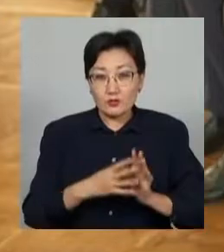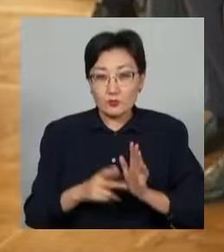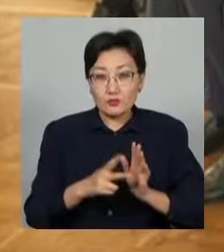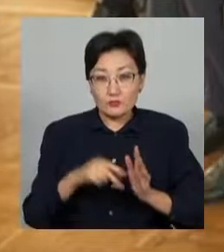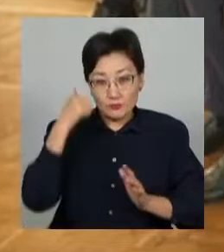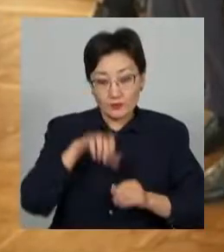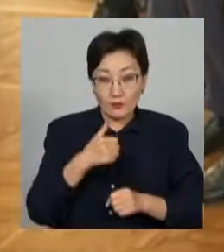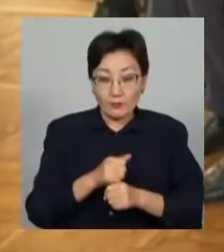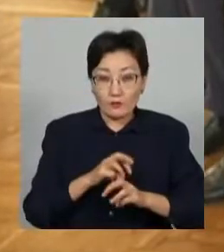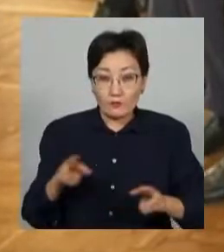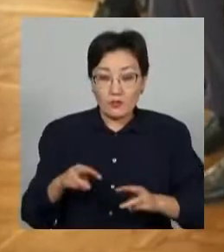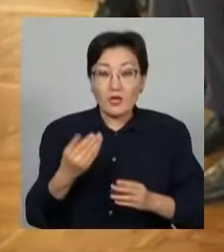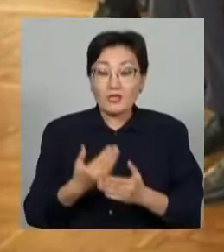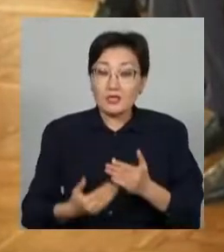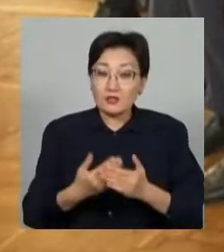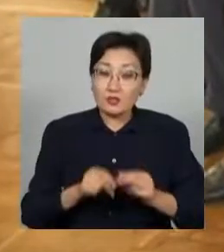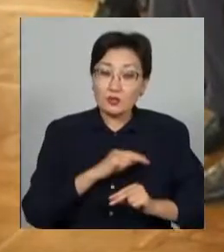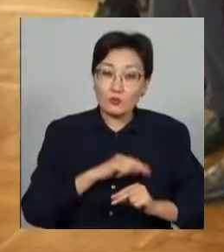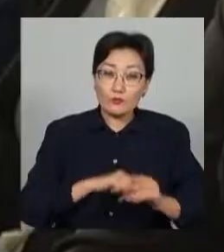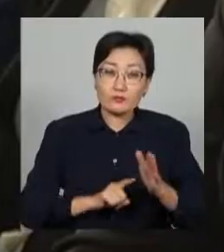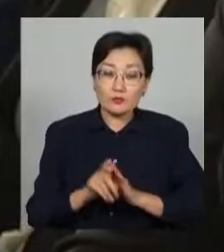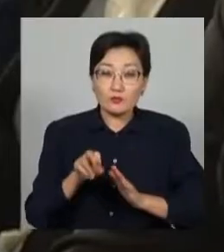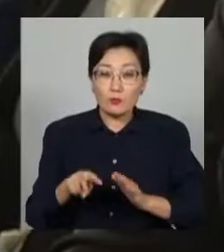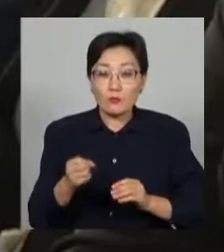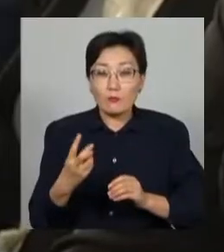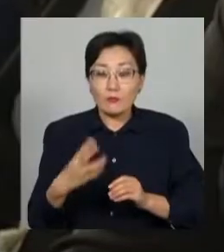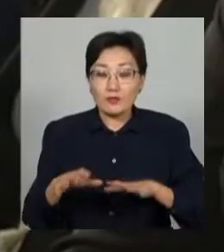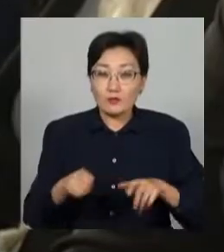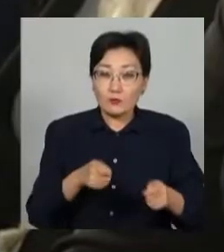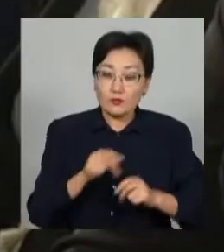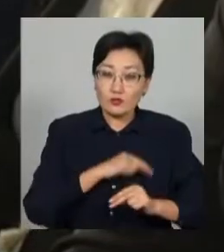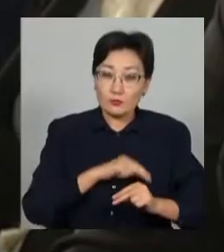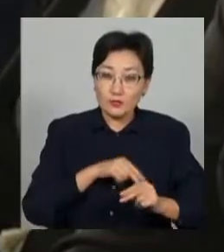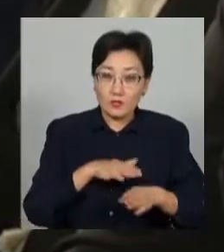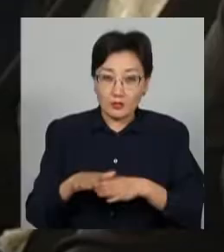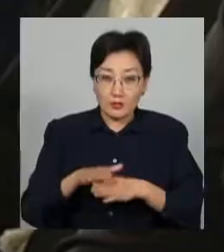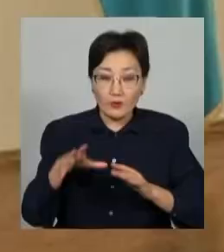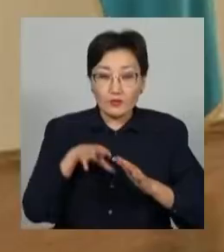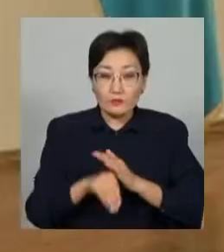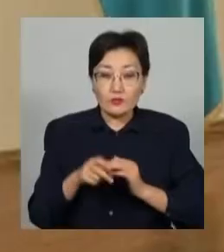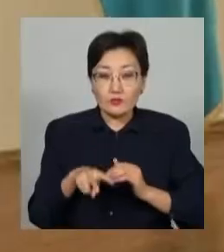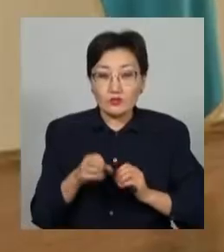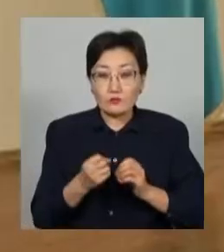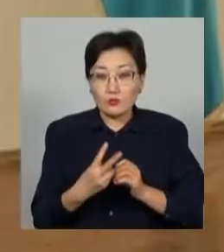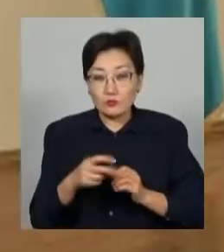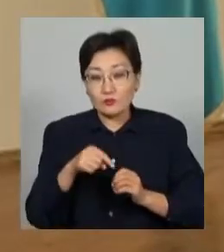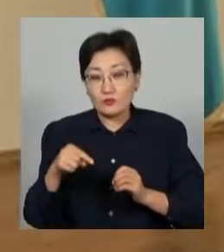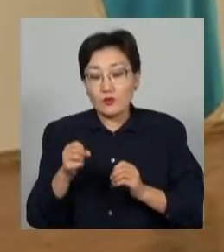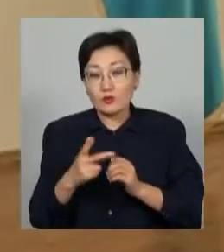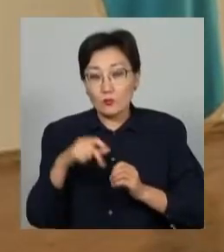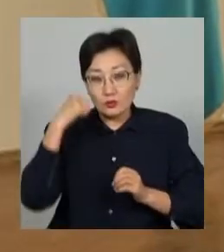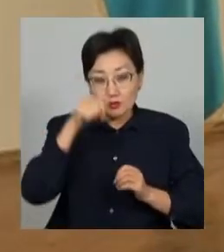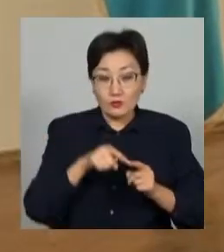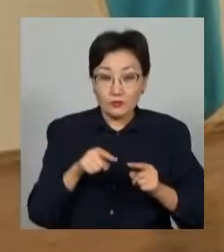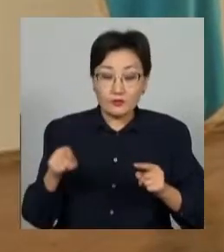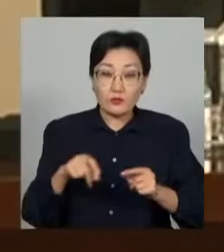1998 жылы премьер-министрдің кеңесшісі болып жұмысын бастаған ол бірнеше басшылық қызметтерді атқарды. Атап айтсақ, 2012-2013